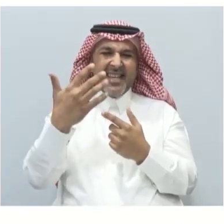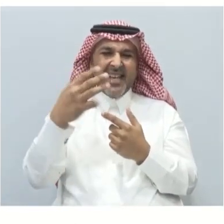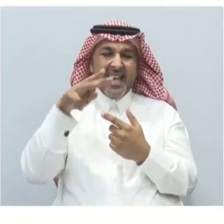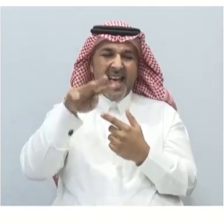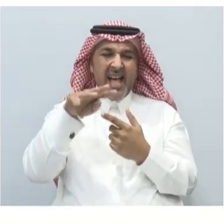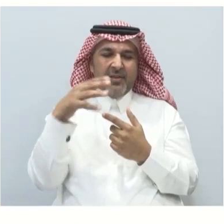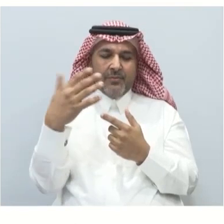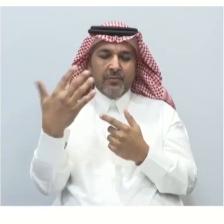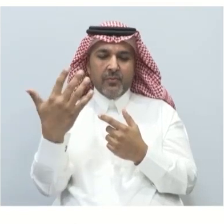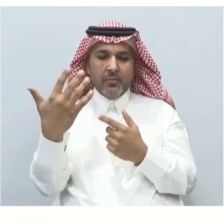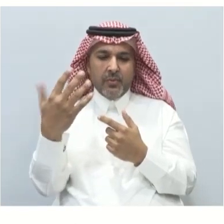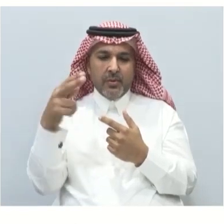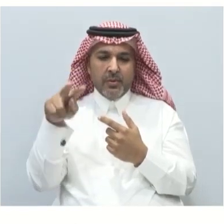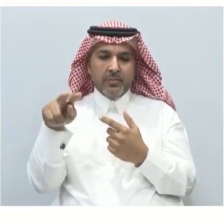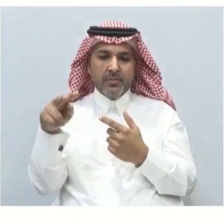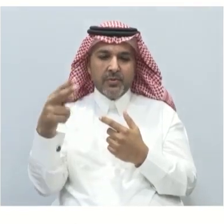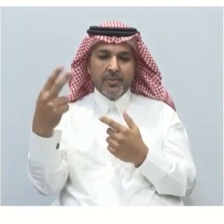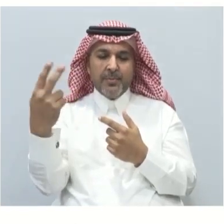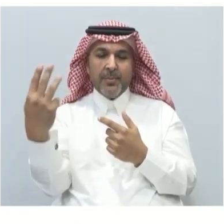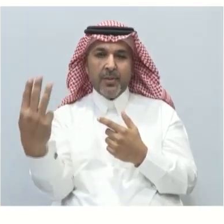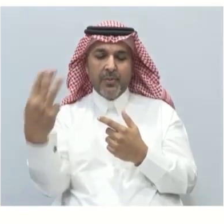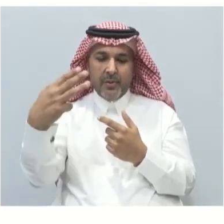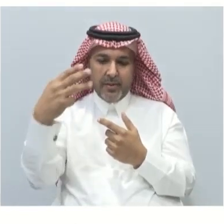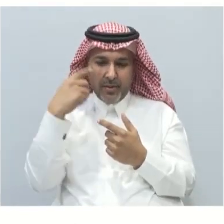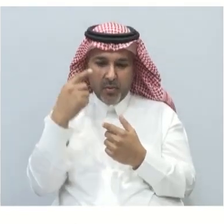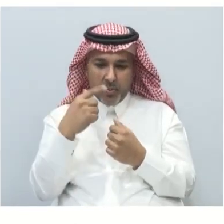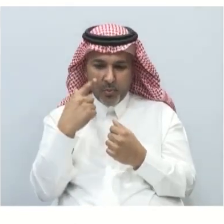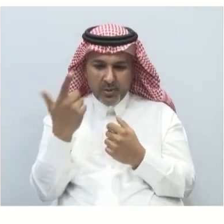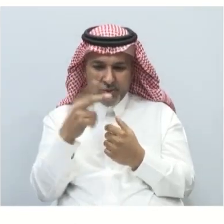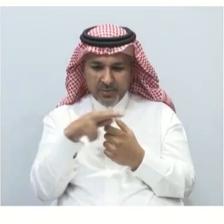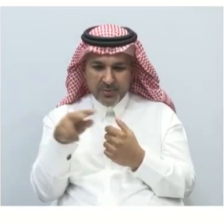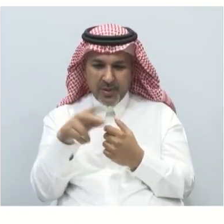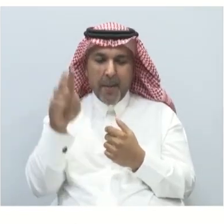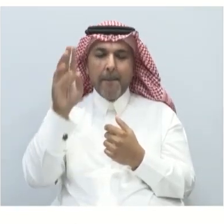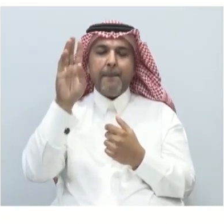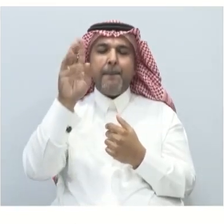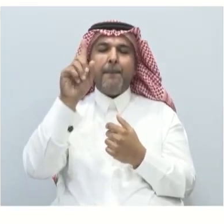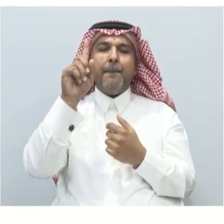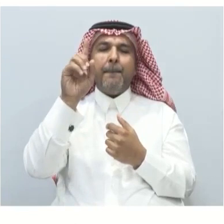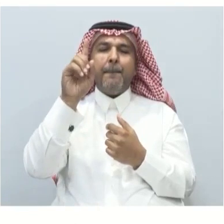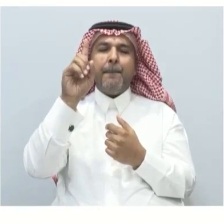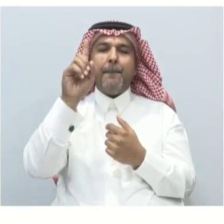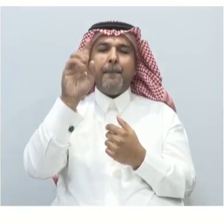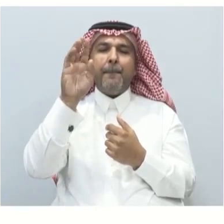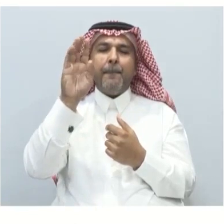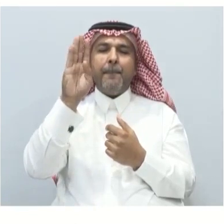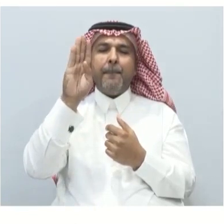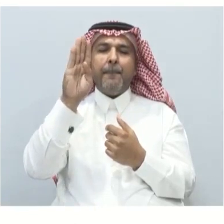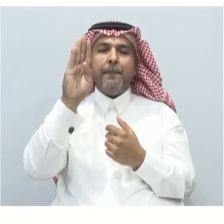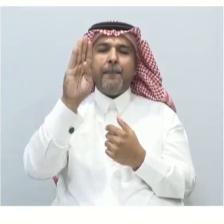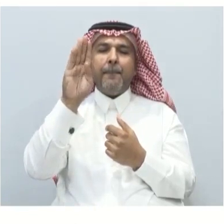9453 ريال يعني اقرب جواب لنا هو الجواب ايش الجواب ب تقريبا هو الجواب